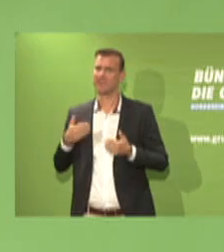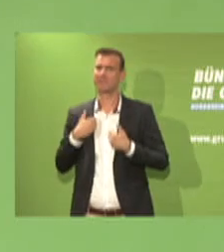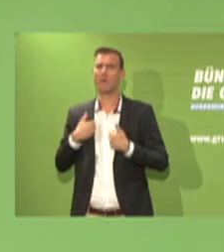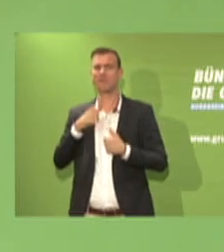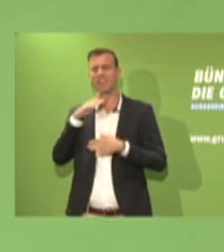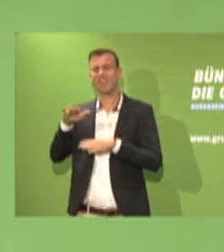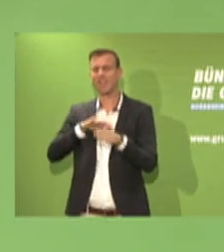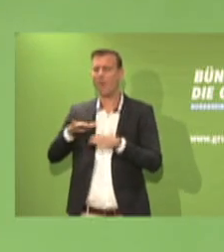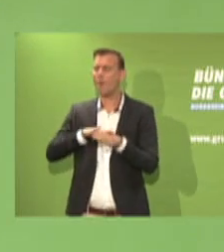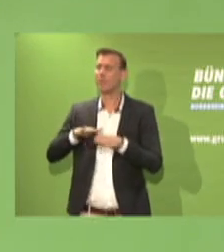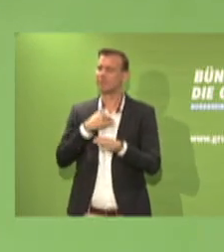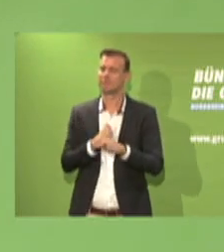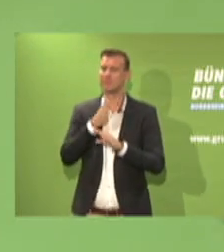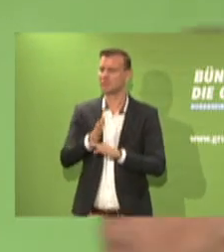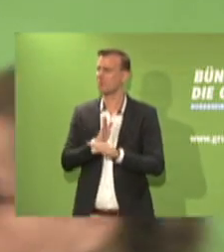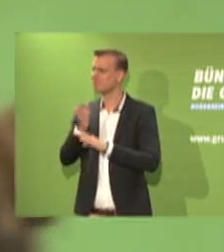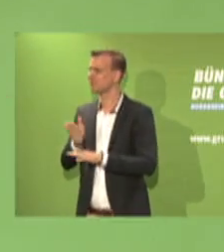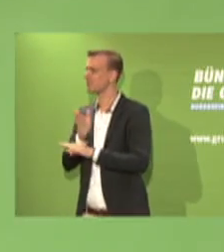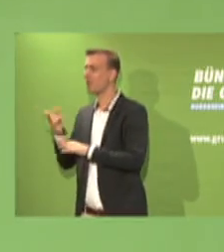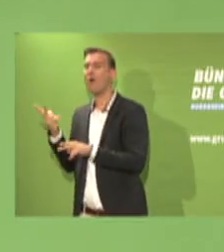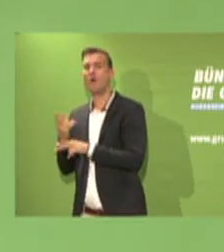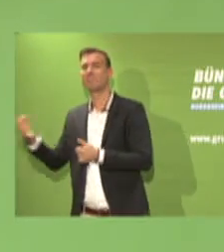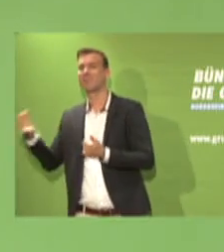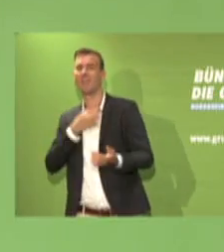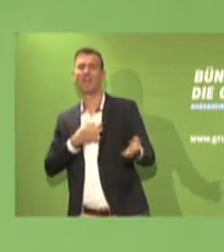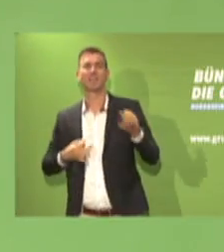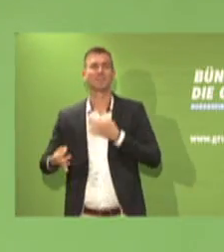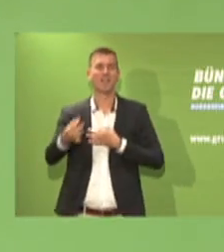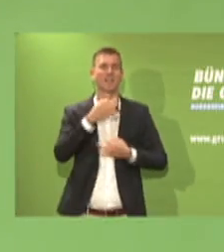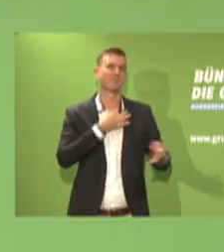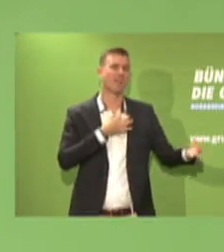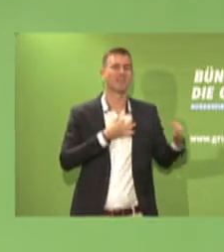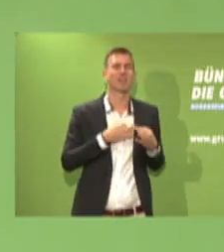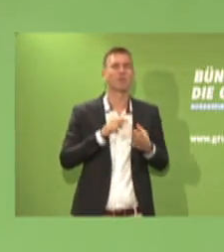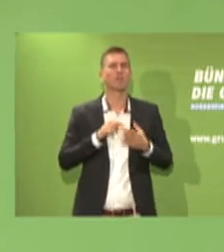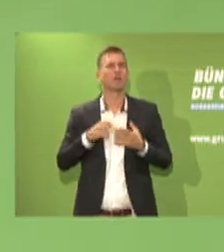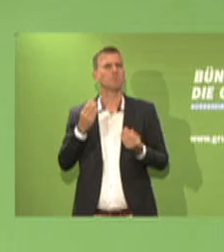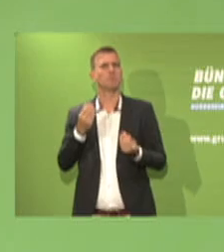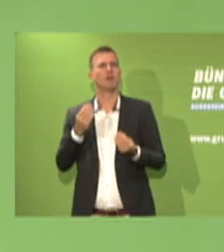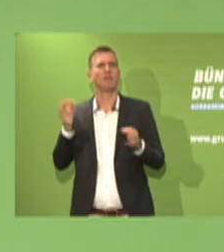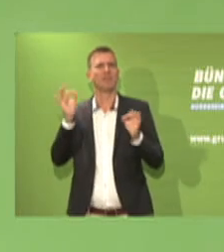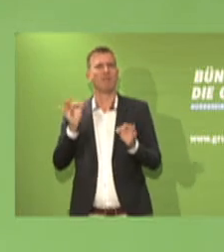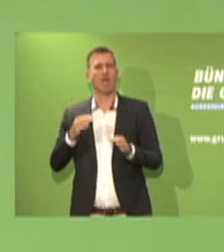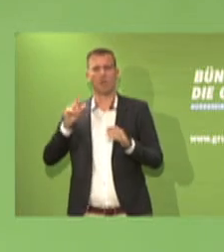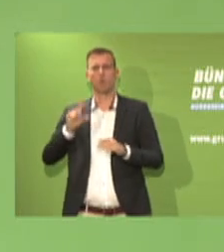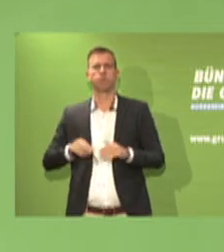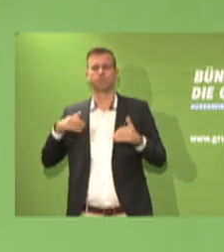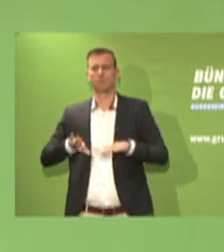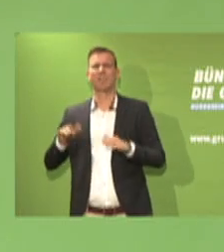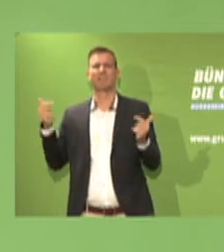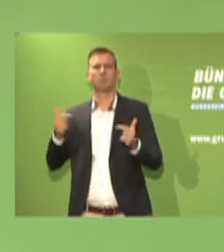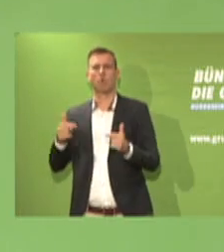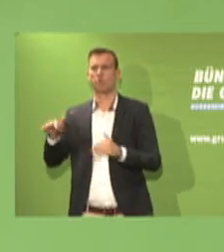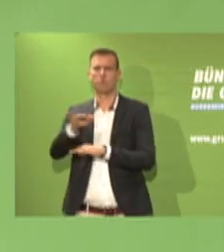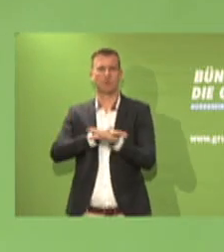in der Region. Ich werde sehr, sehr oft auch angefragt, weil wir eben diese doch drohende Unterversorgung im gesundheitlichen Bereich haben